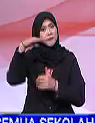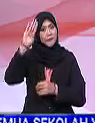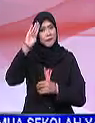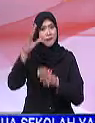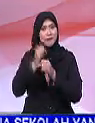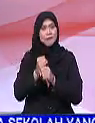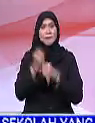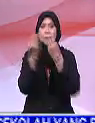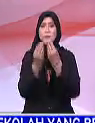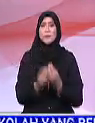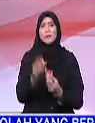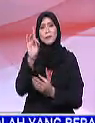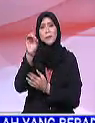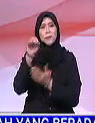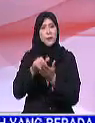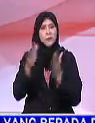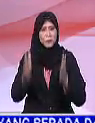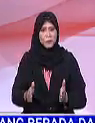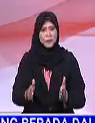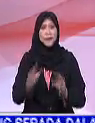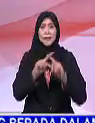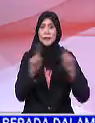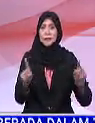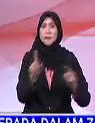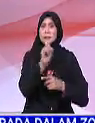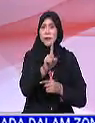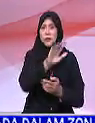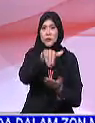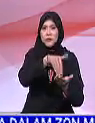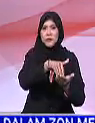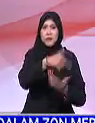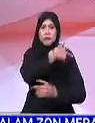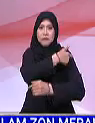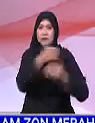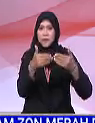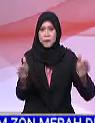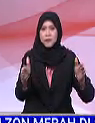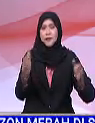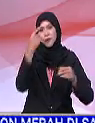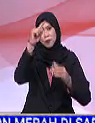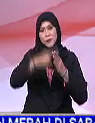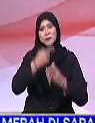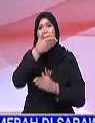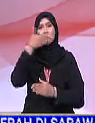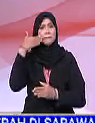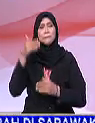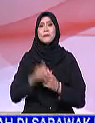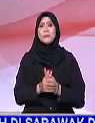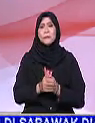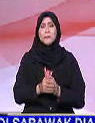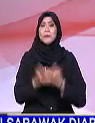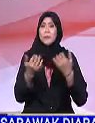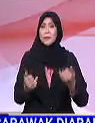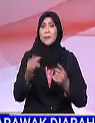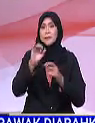mendapat kuota sebanyak 80,000 orang. Bagaimanapun, hanya satu pusat suntikan dibuka sepanjang bulan Ramadan ini. Sehubungan